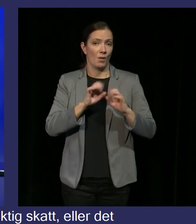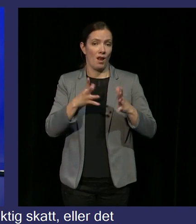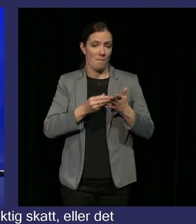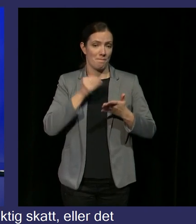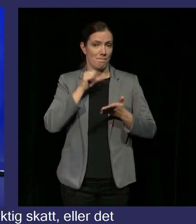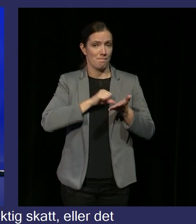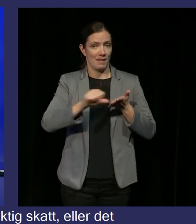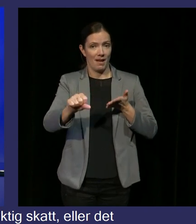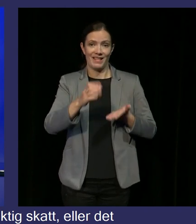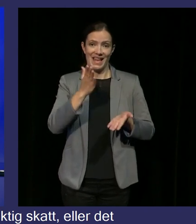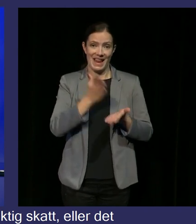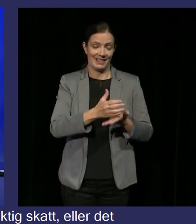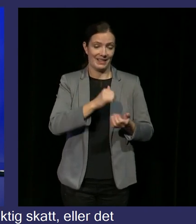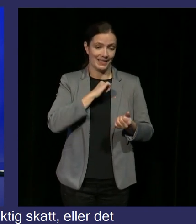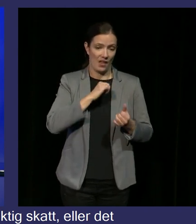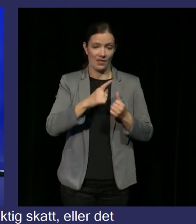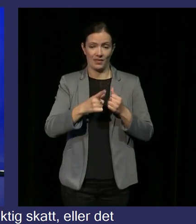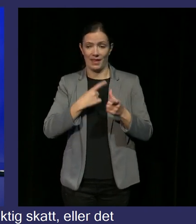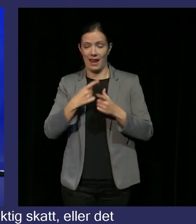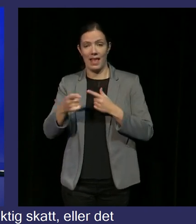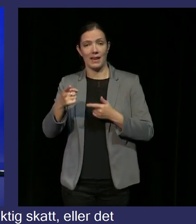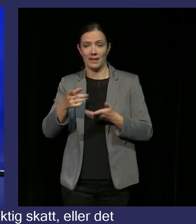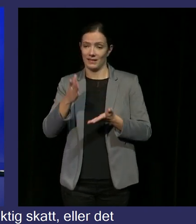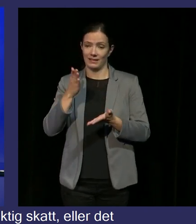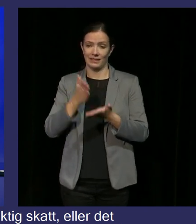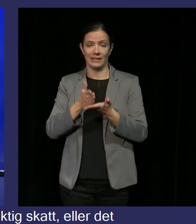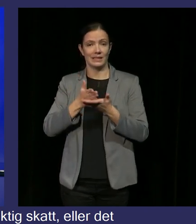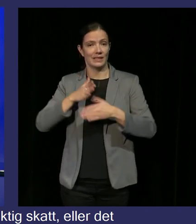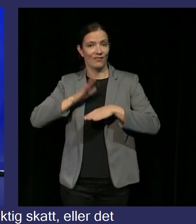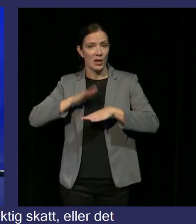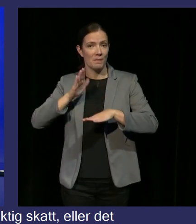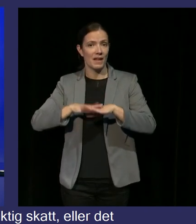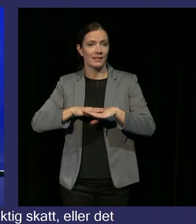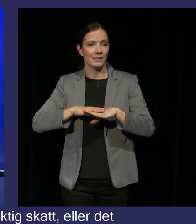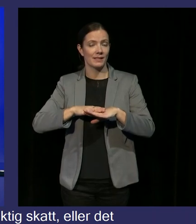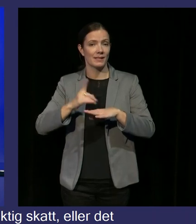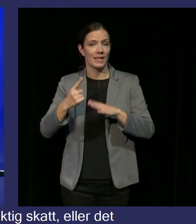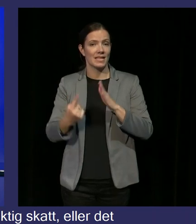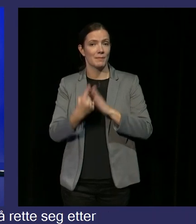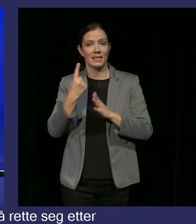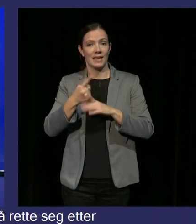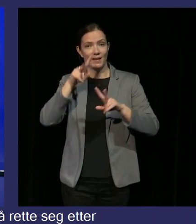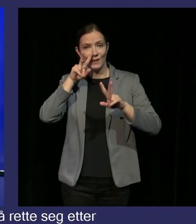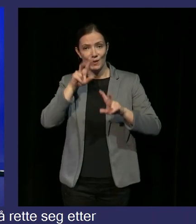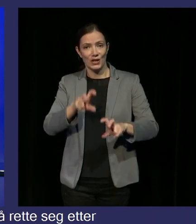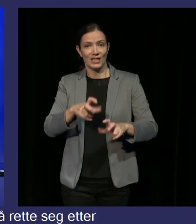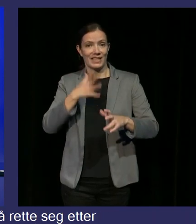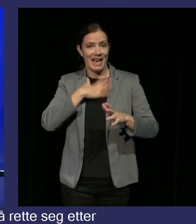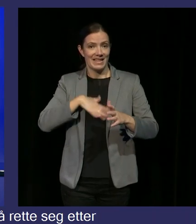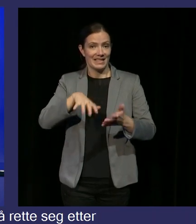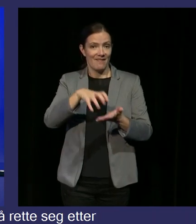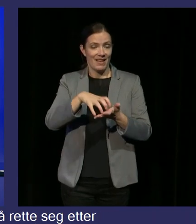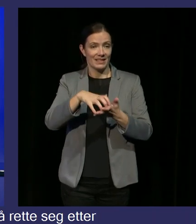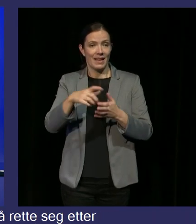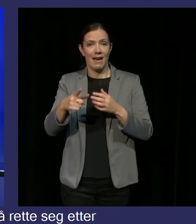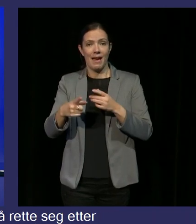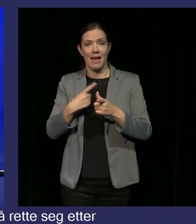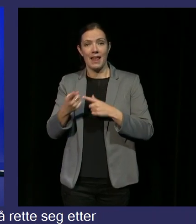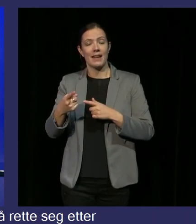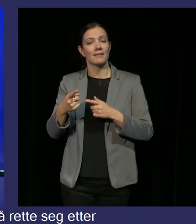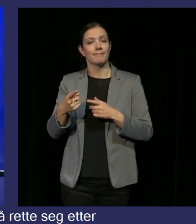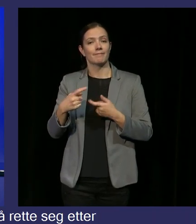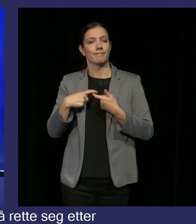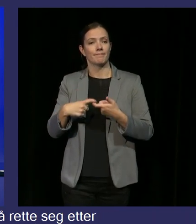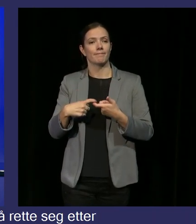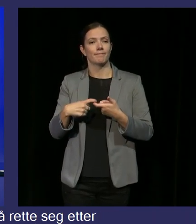betale rett skatt, eller det dreier seg om å komme riktig forberedt til en spesialistundersøkelse i helsevesenet, eller det dreier seg